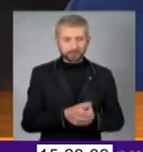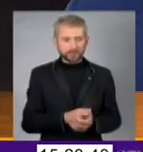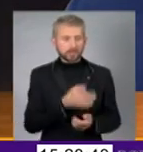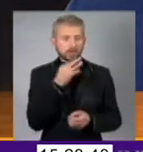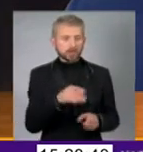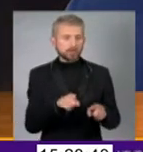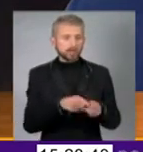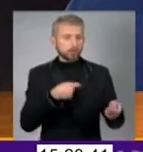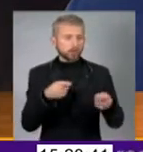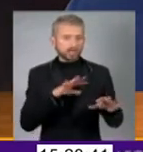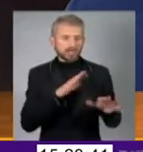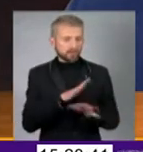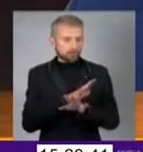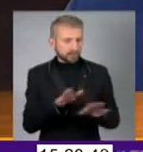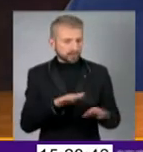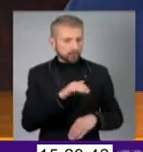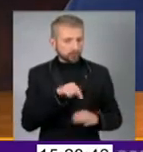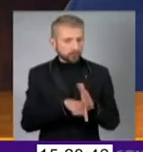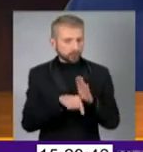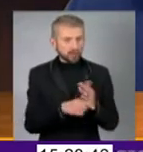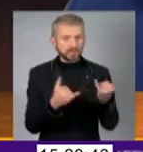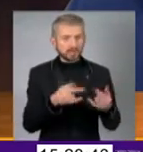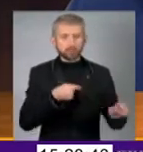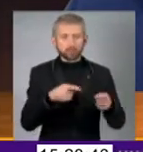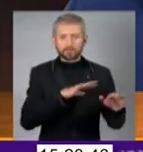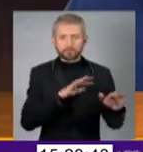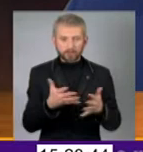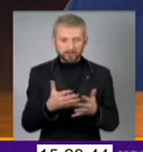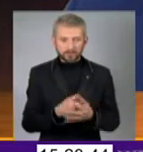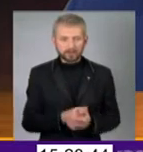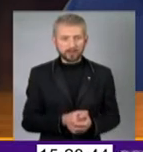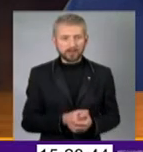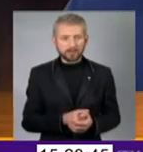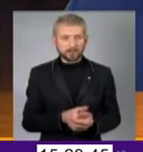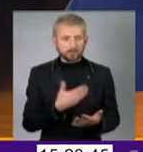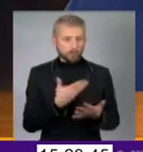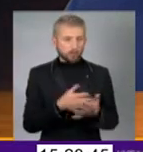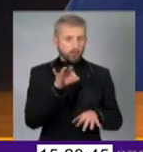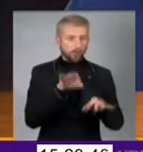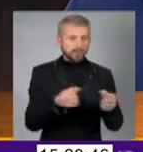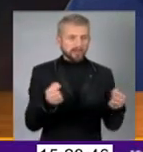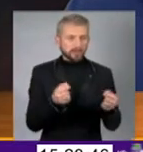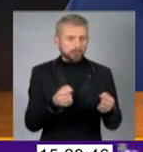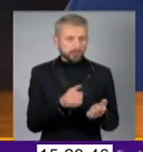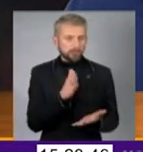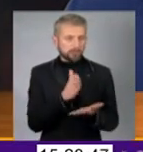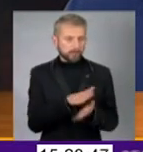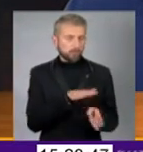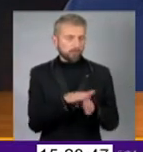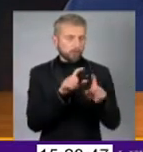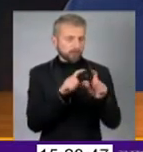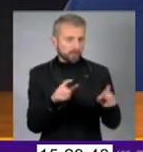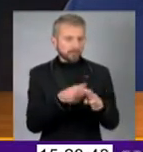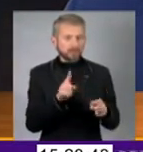так, торги не відбулися, по суті. Зараз торги відбулися. Осінь-зима ми маємо, як я вже сказав, виконавця.